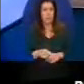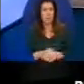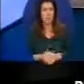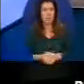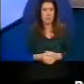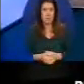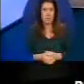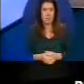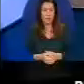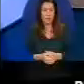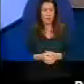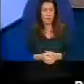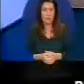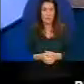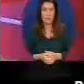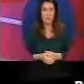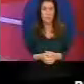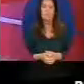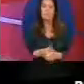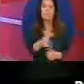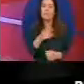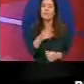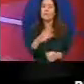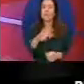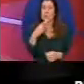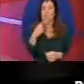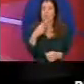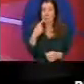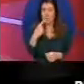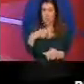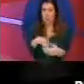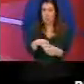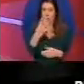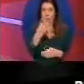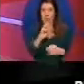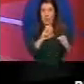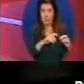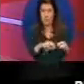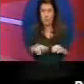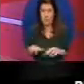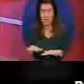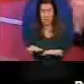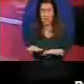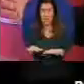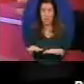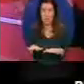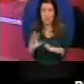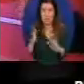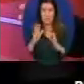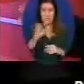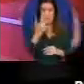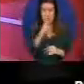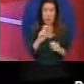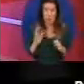היום. לא, אז זה אומר כאילו שרק מ-40 מיליארד, אז כאילו בסביבות